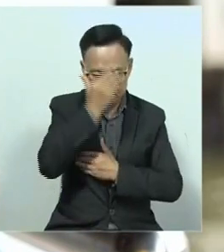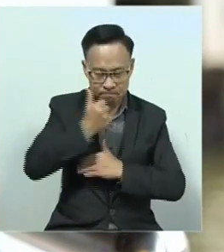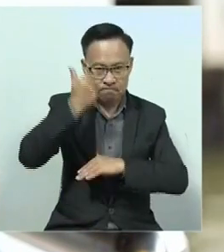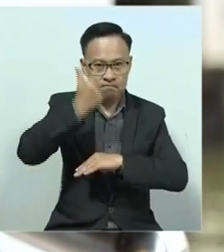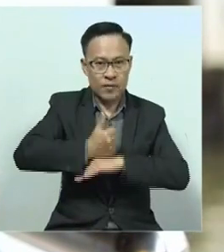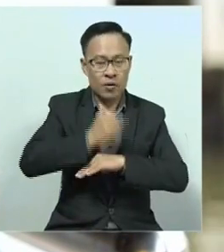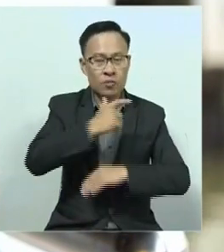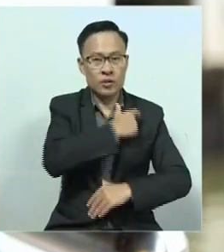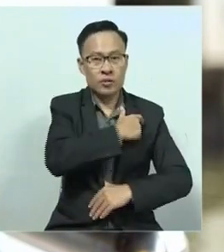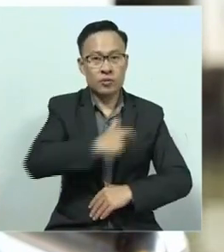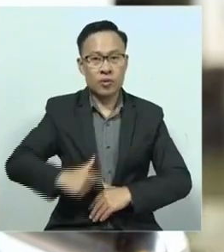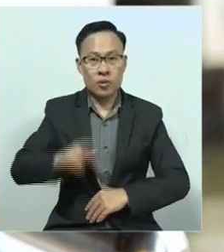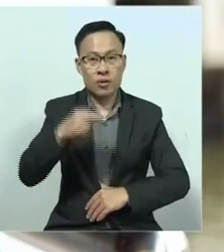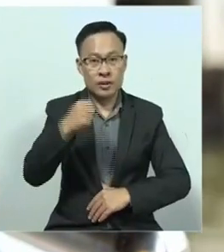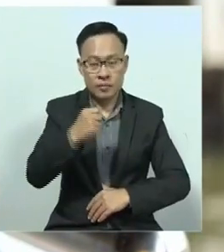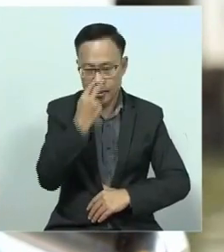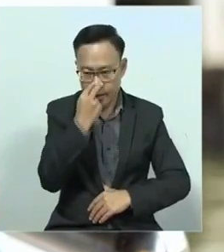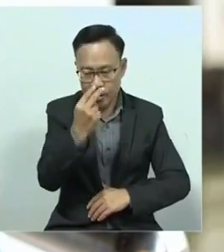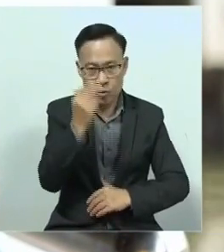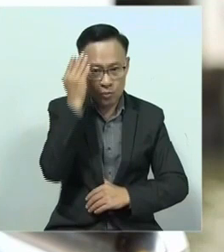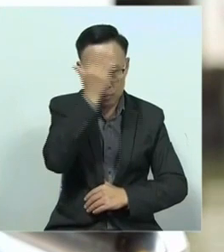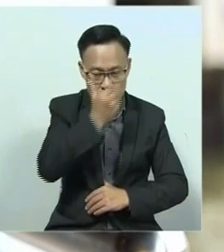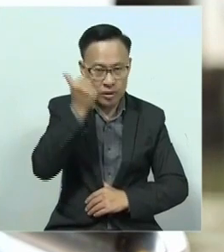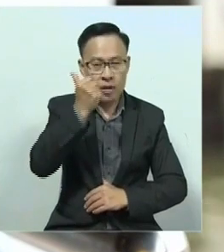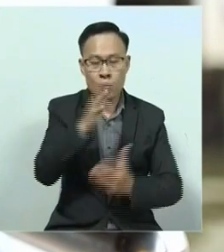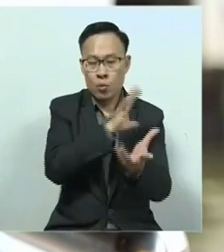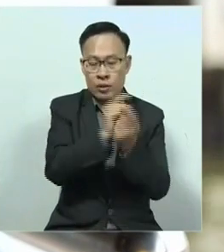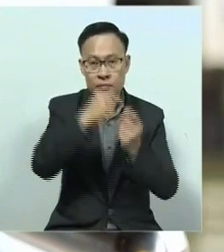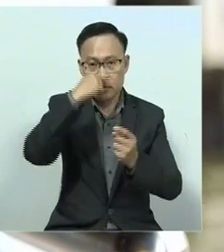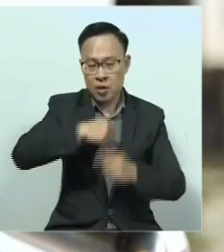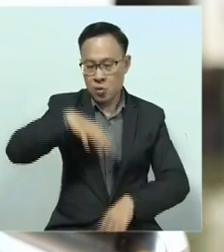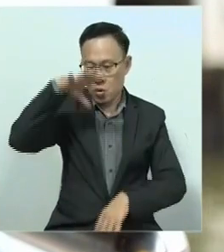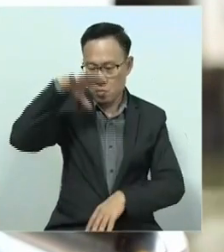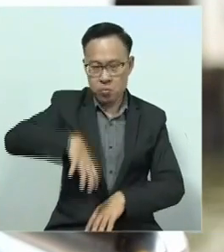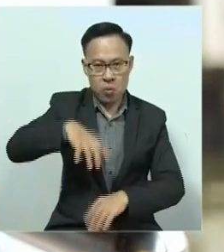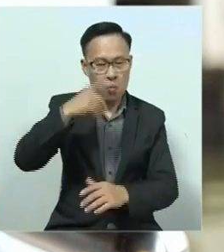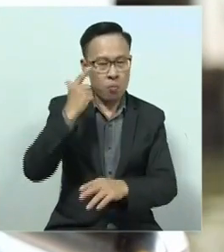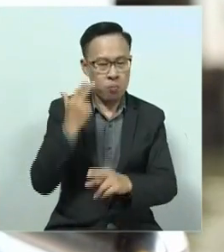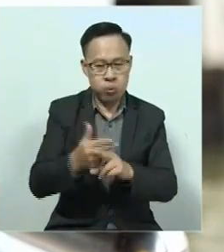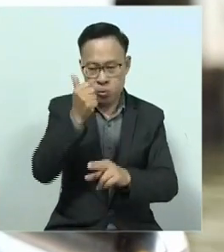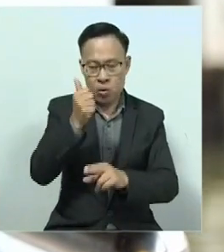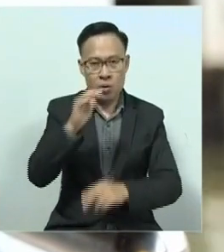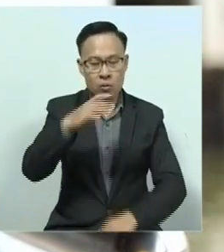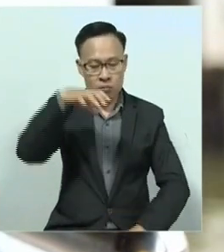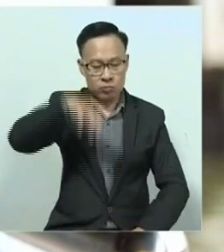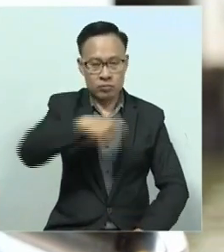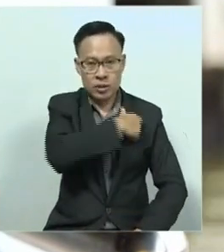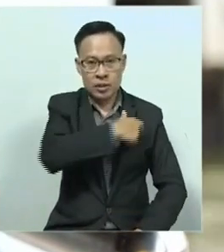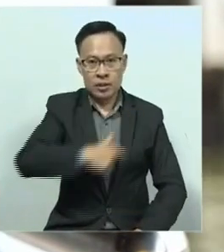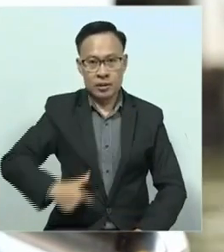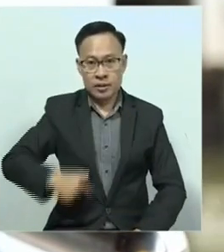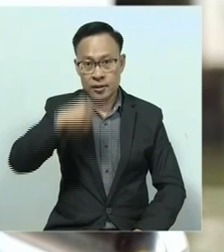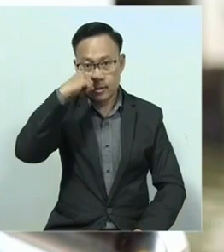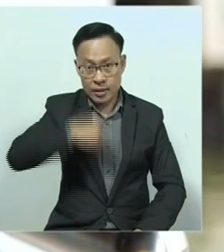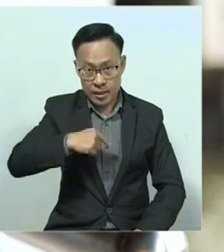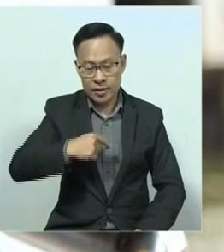ธรรมประเพณีไทยและความยิ่งใหญ่ของสถาบันพระมหากษัตริย์ไทยในการเสด็จพระราชดำเนินเลียบพระนครโดยขบวนพยุหย